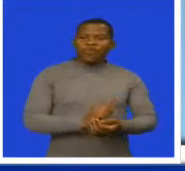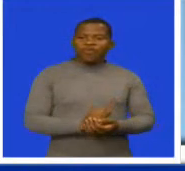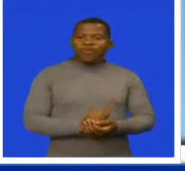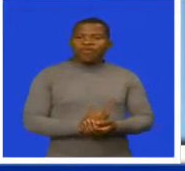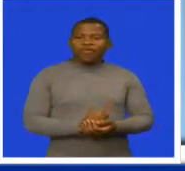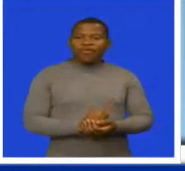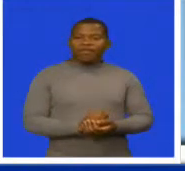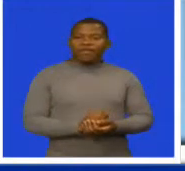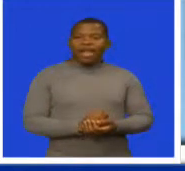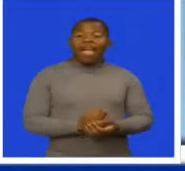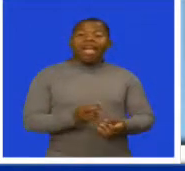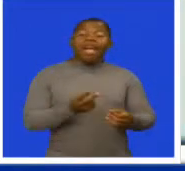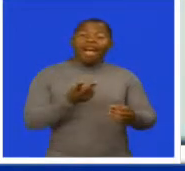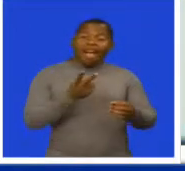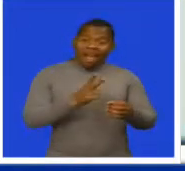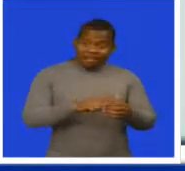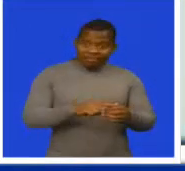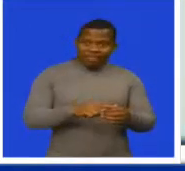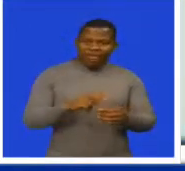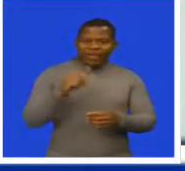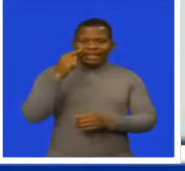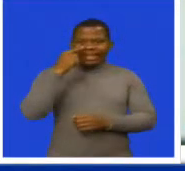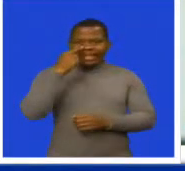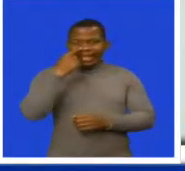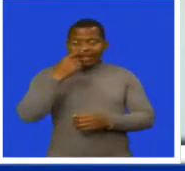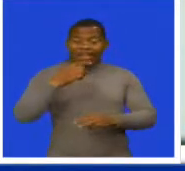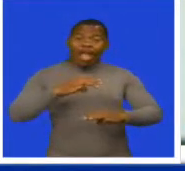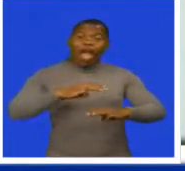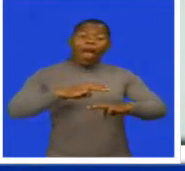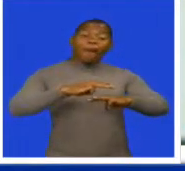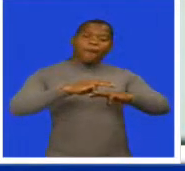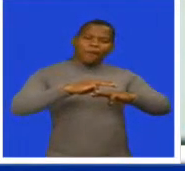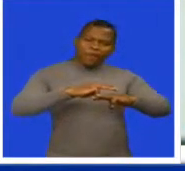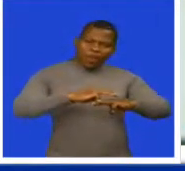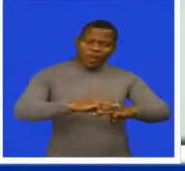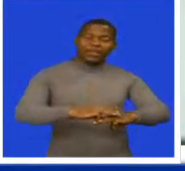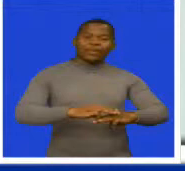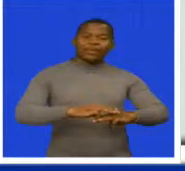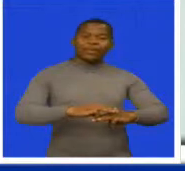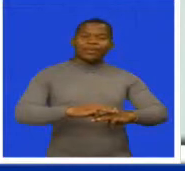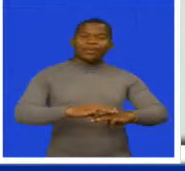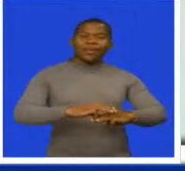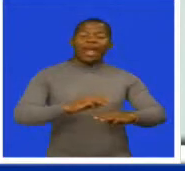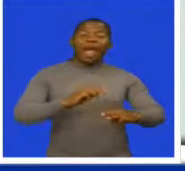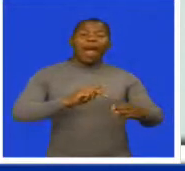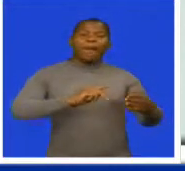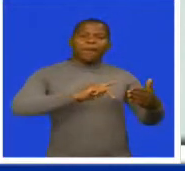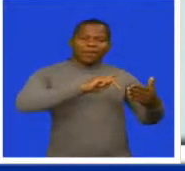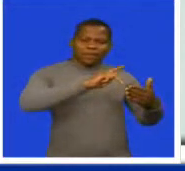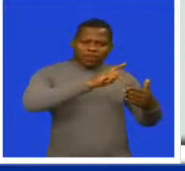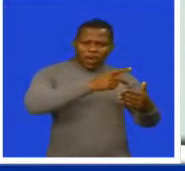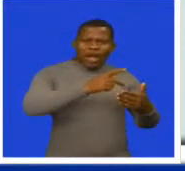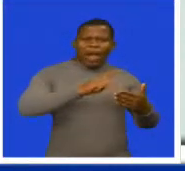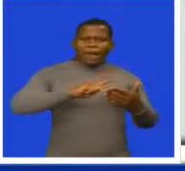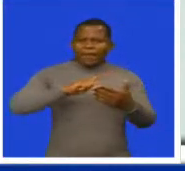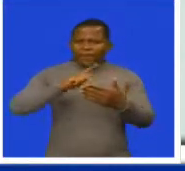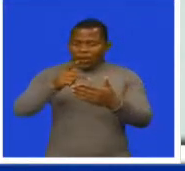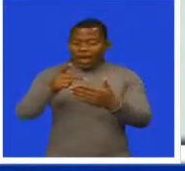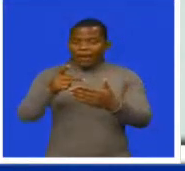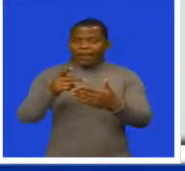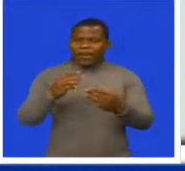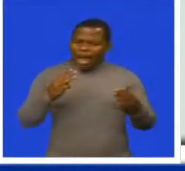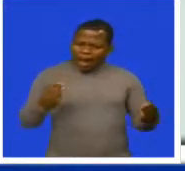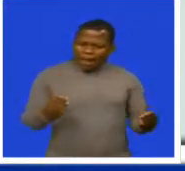training institute labanawo kukhona ema program la labatawavulela ukuthi ema officials alapha